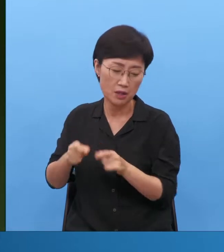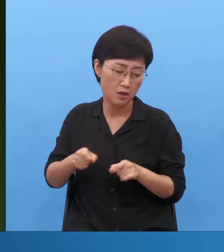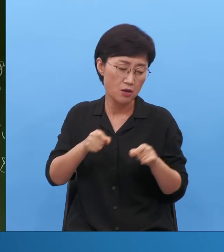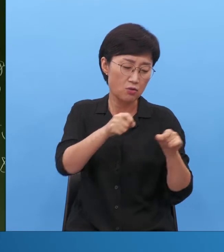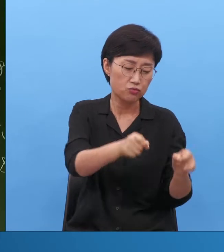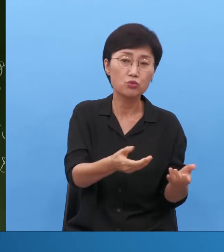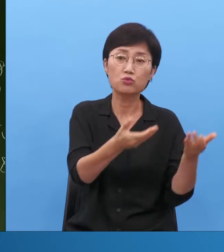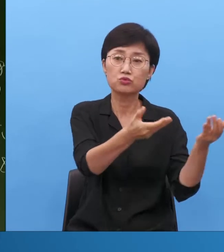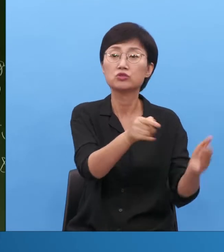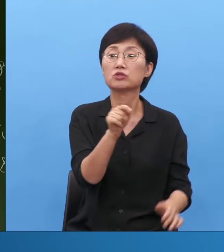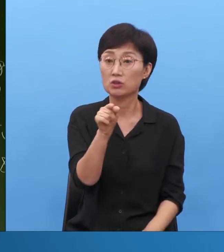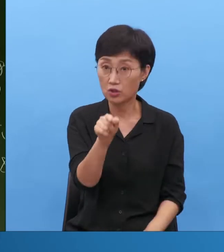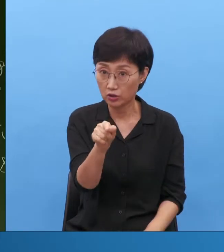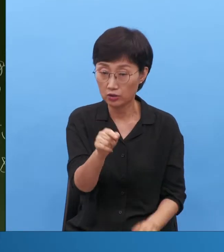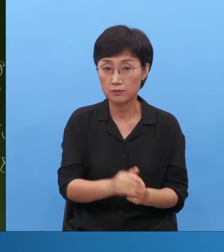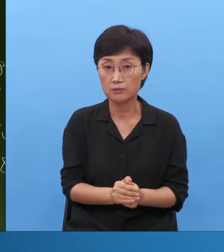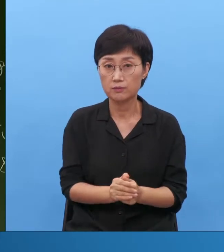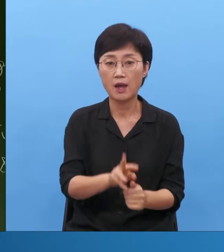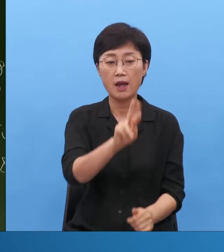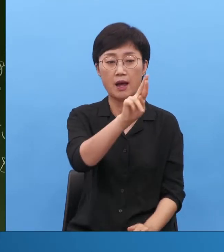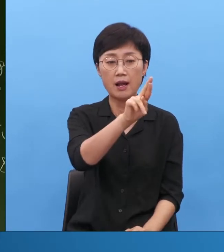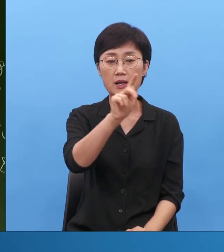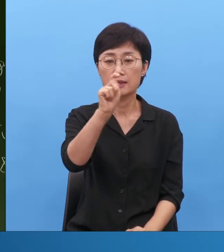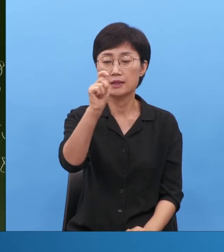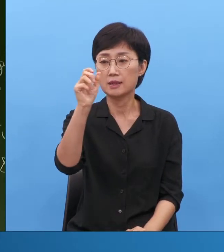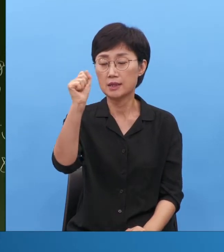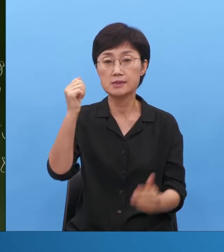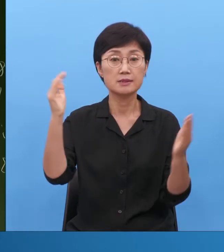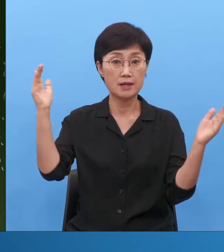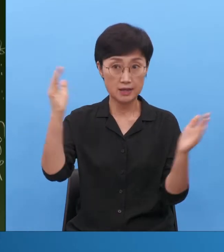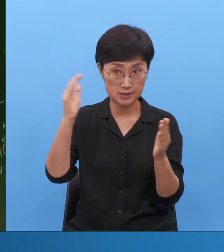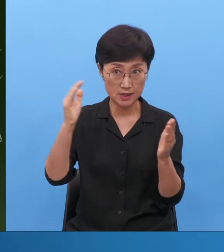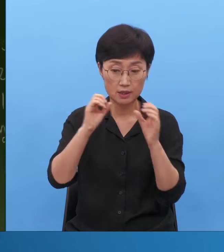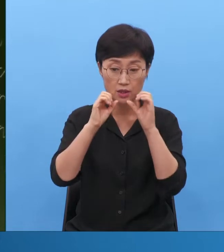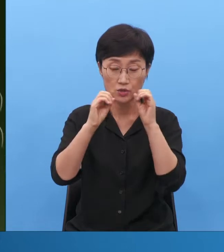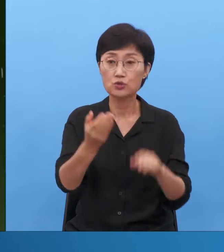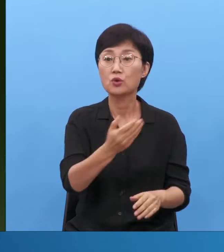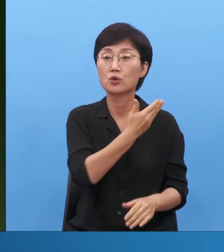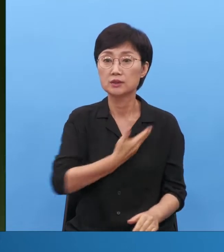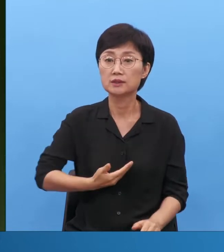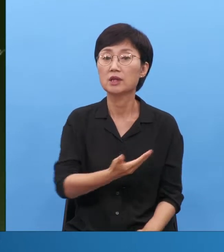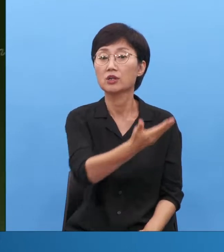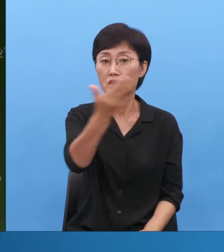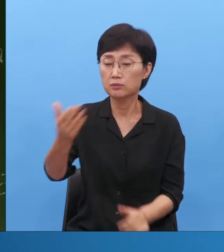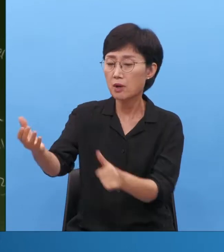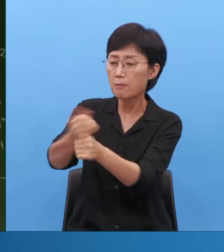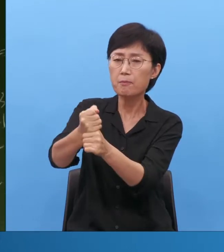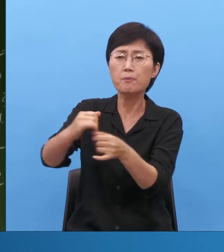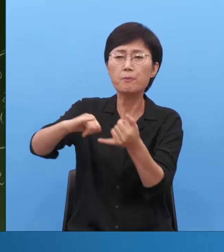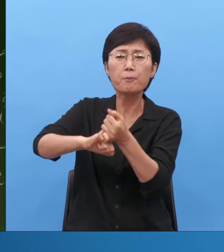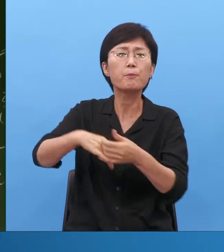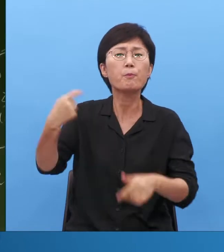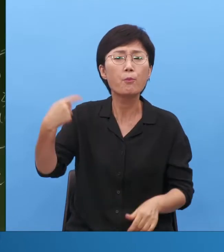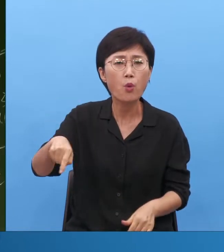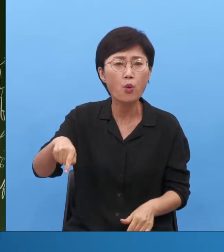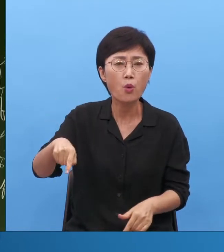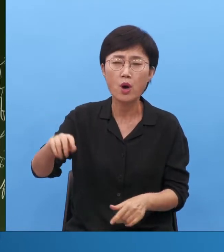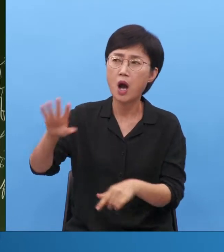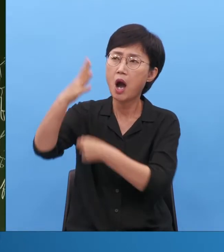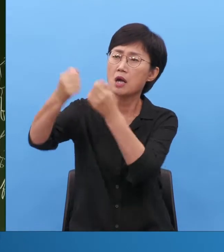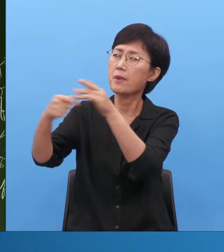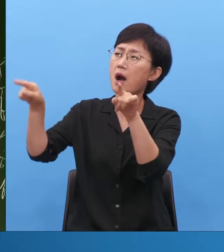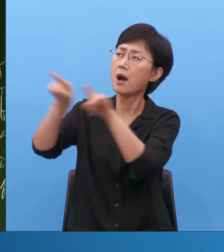겁니다. 지금 우리 RTS 학생들이나 전도 제자가 잡아야 될 가장 큰 축복이 24 하나님 여러분 함께 계신다는 거예요.